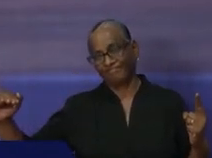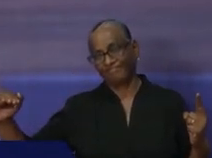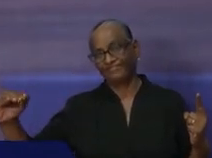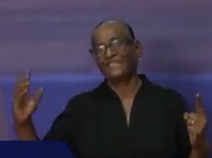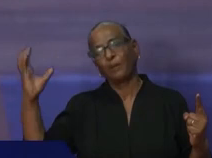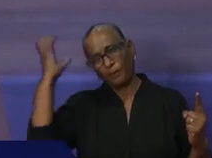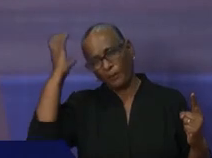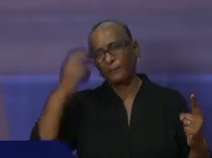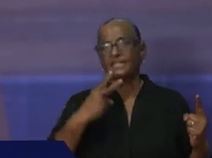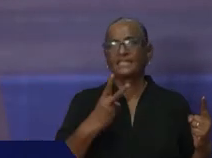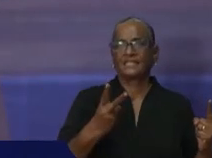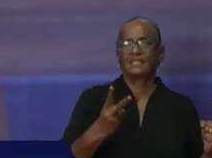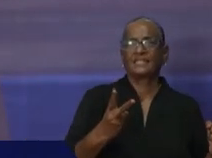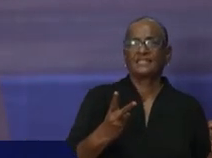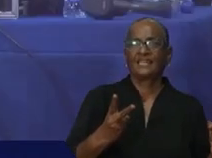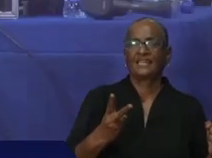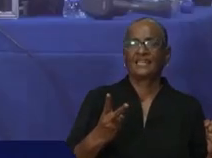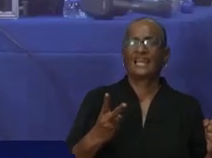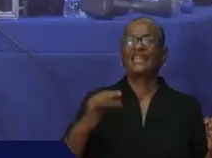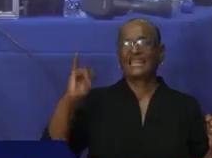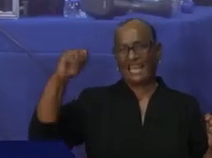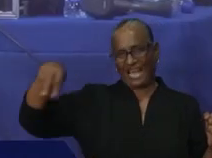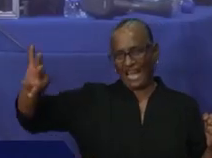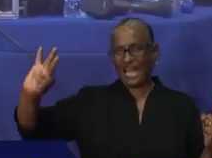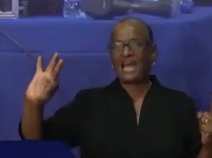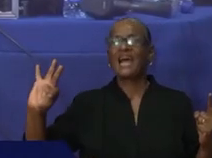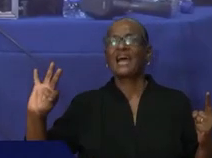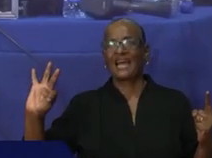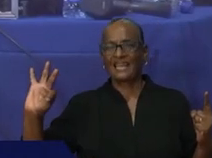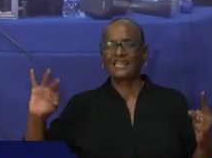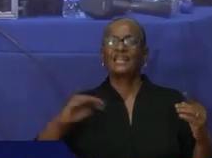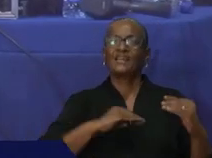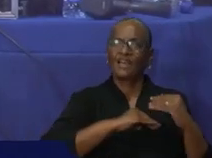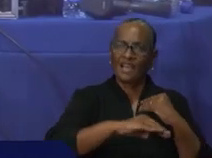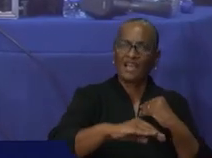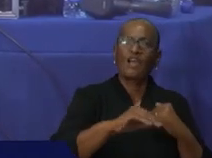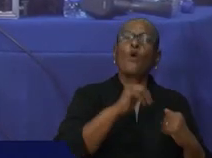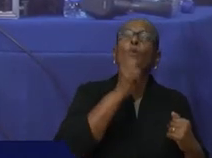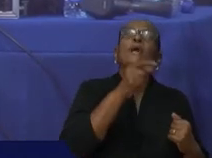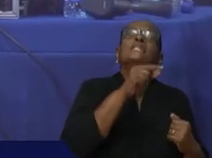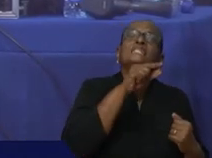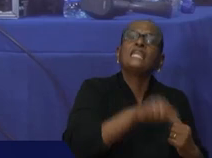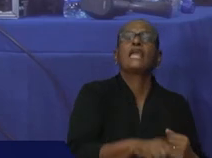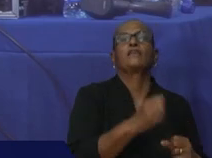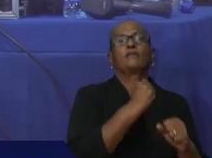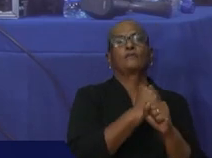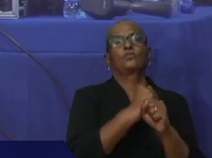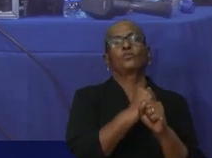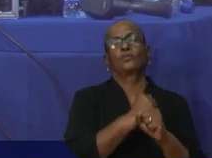problema. En dat IMF ben taiga kondre sayu moes ben do.